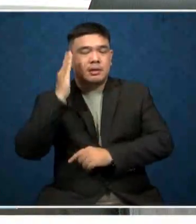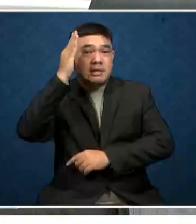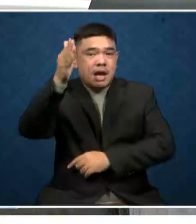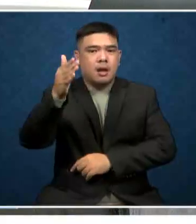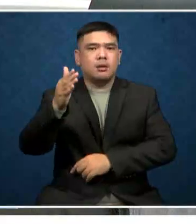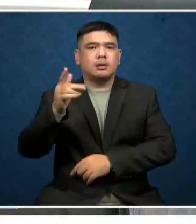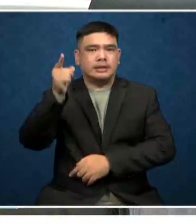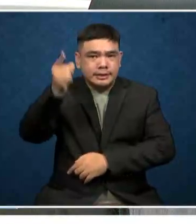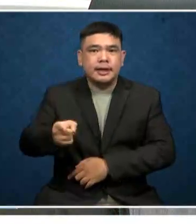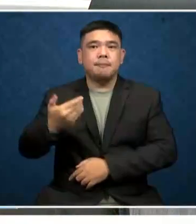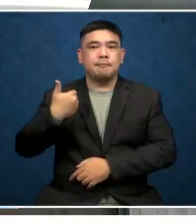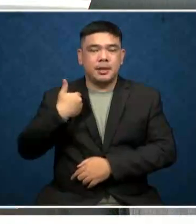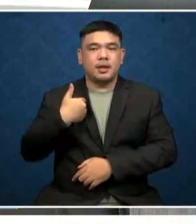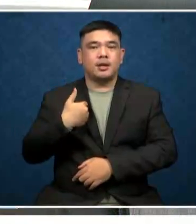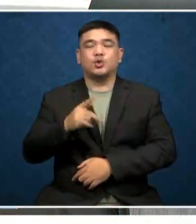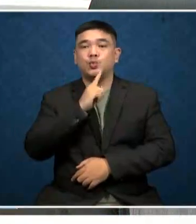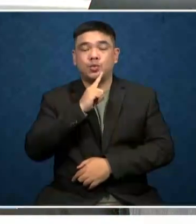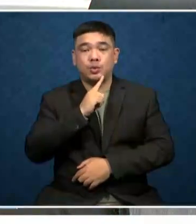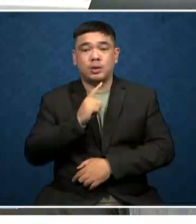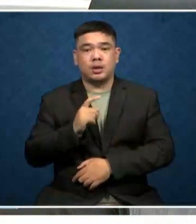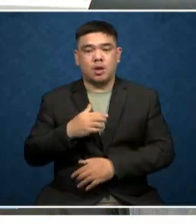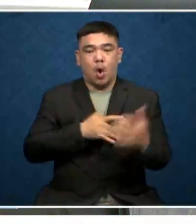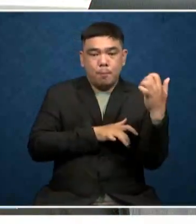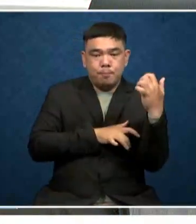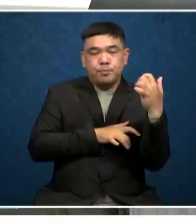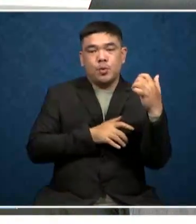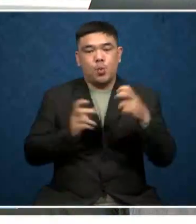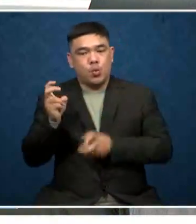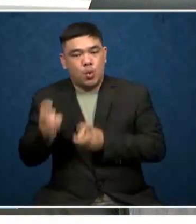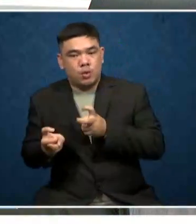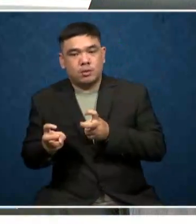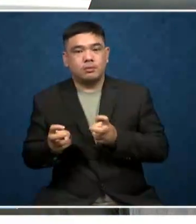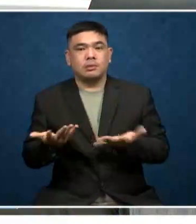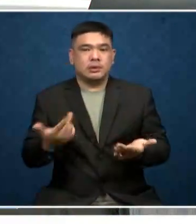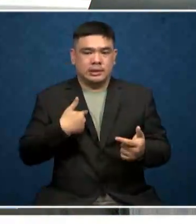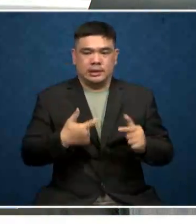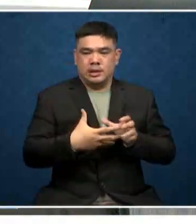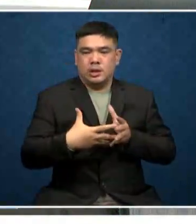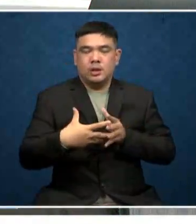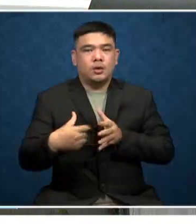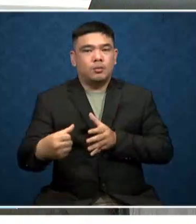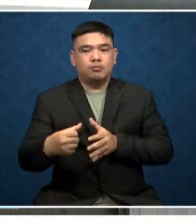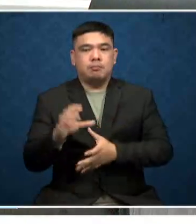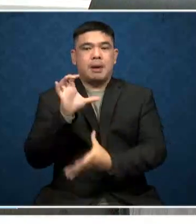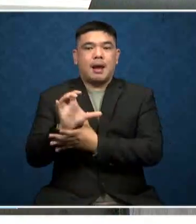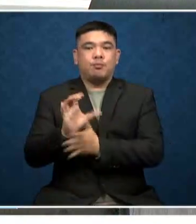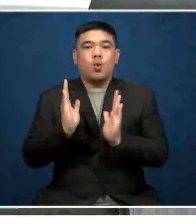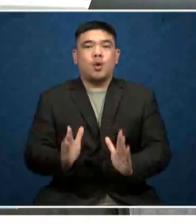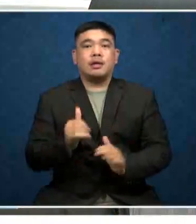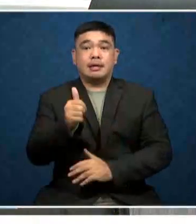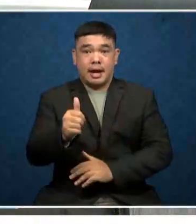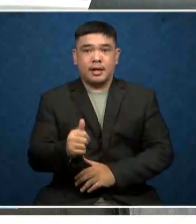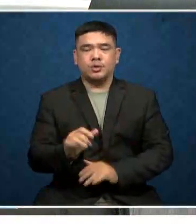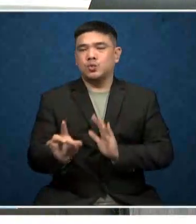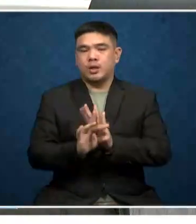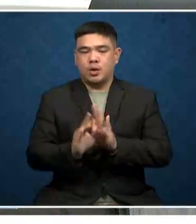จะเกิดขึ้นมาก็ได้นะคล้ายๆว่าคอมพิวเตอร์แล้วก็หุ่นยนต์ artificial intelligence นั้นมันอาจจะควบคุมมนุษย์อยู่แต่สุด